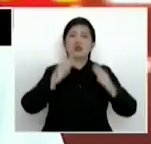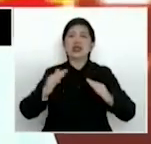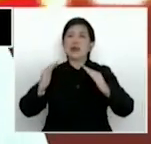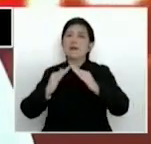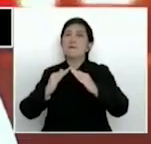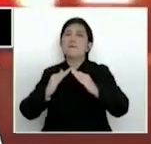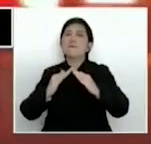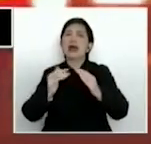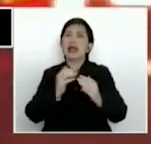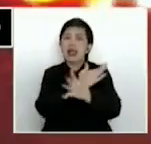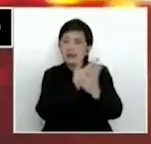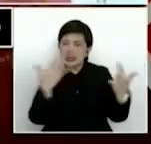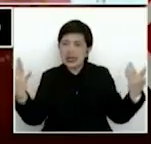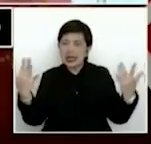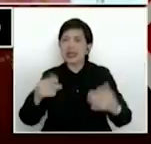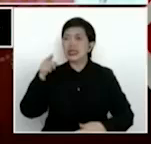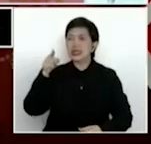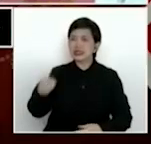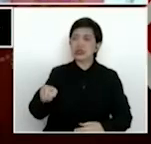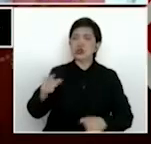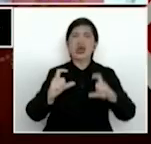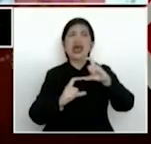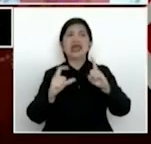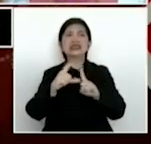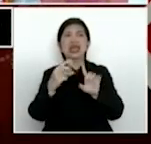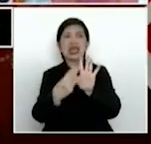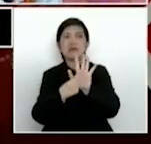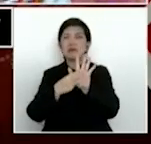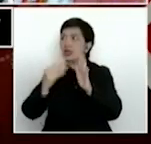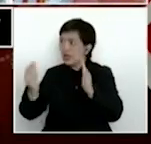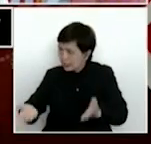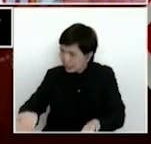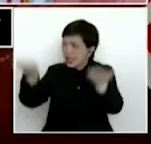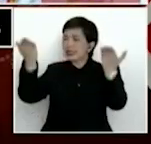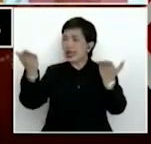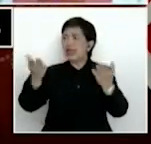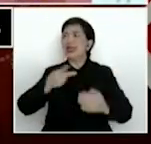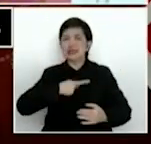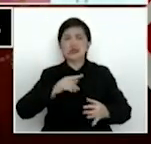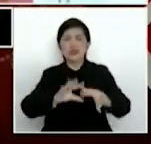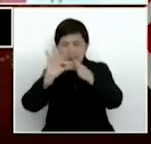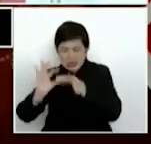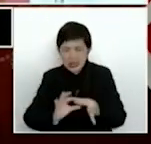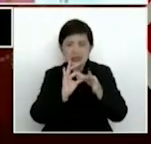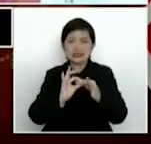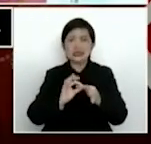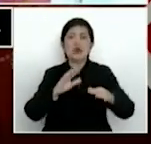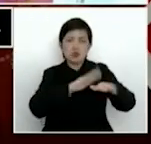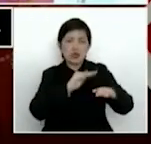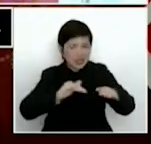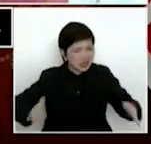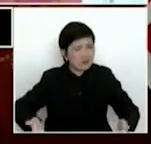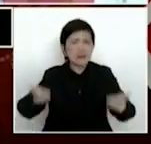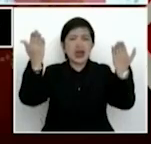Rakyat di sanalah sumber daya manusia ditingkatkan di sanalah kita berinteraksi di sanalah kebudayaan dibangun